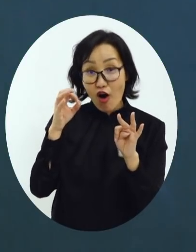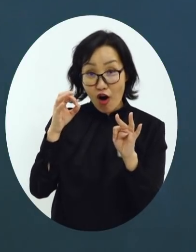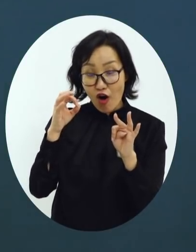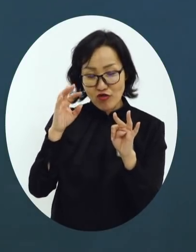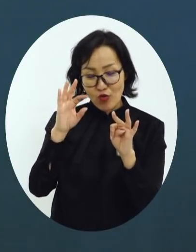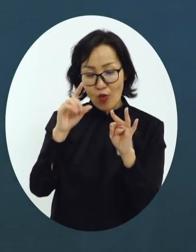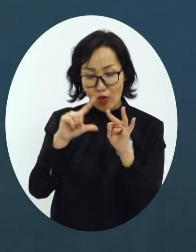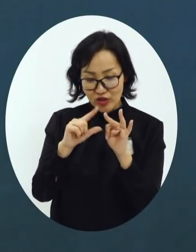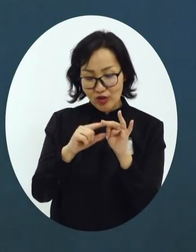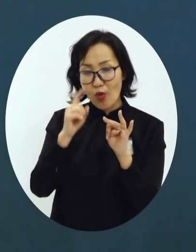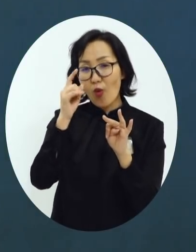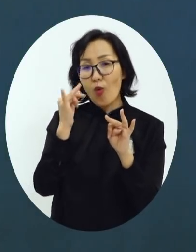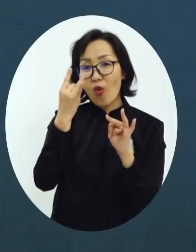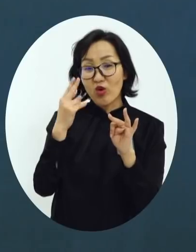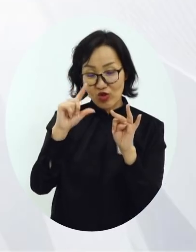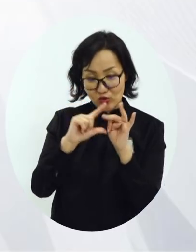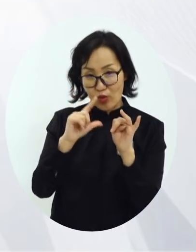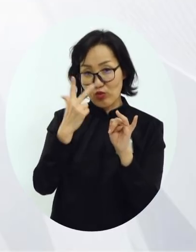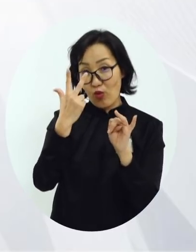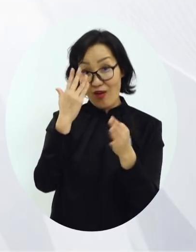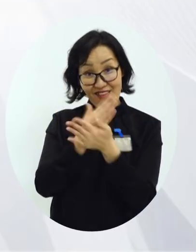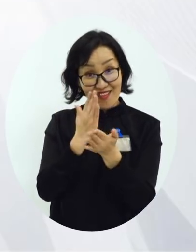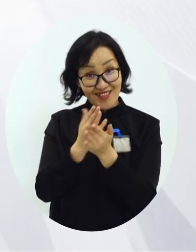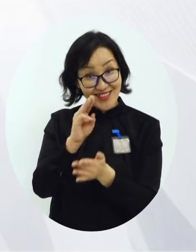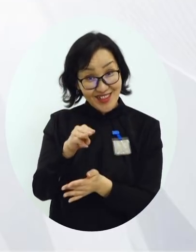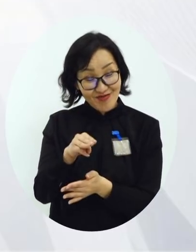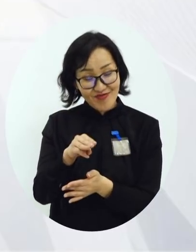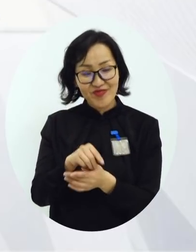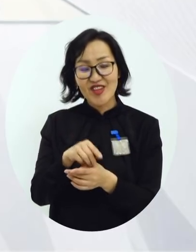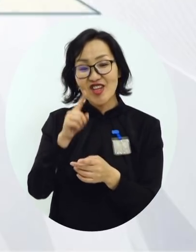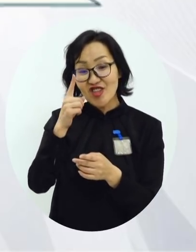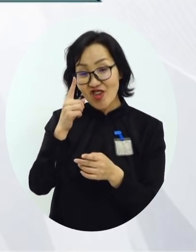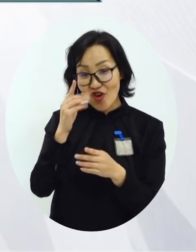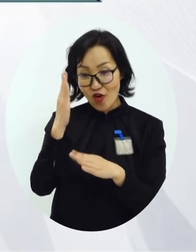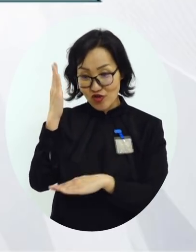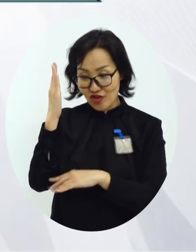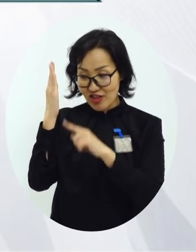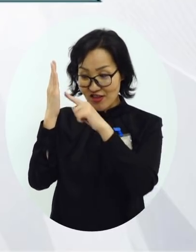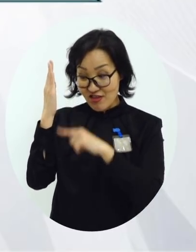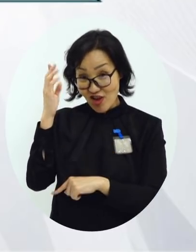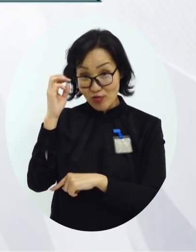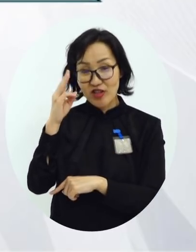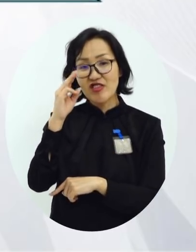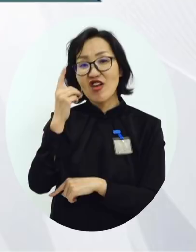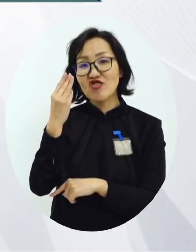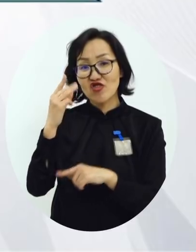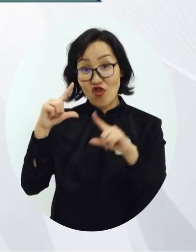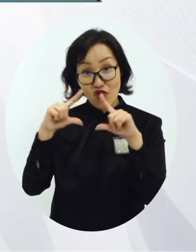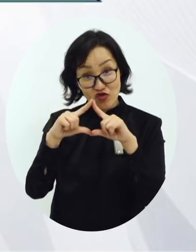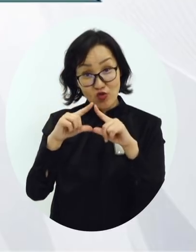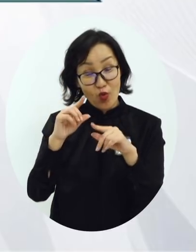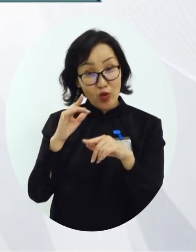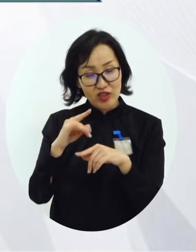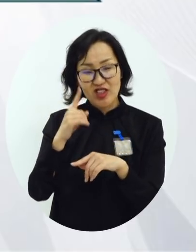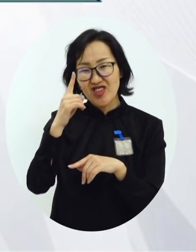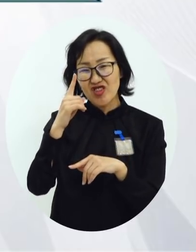гурвалжин, хурц өнцөгт гурвалжин гэж ангилдаг байх нэ. Нэг өнцөг нь тэгш байвал тэгш өнцөгт гурвалжин,